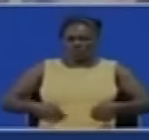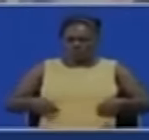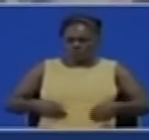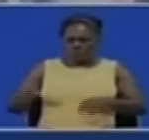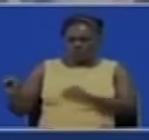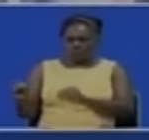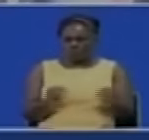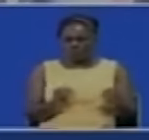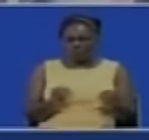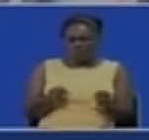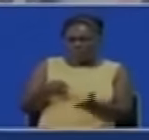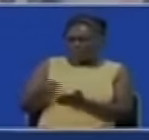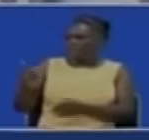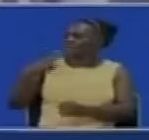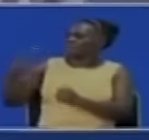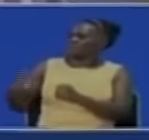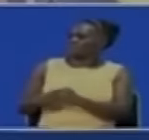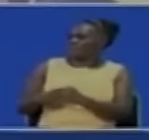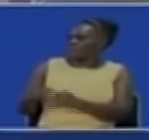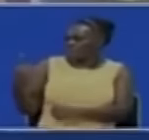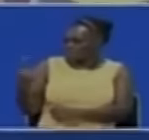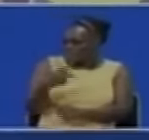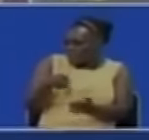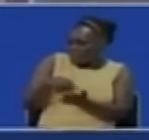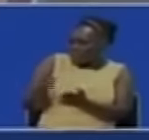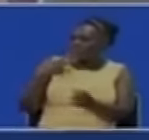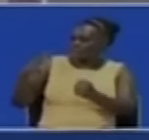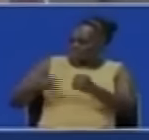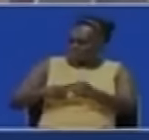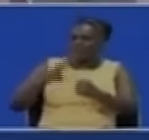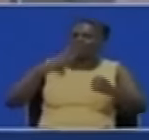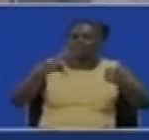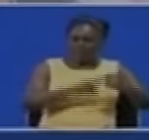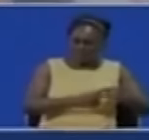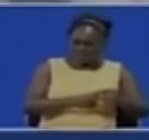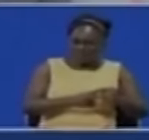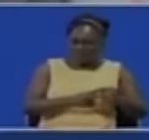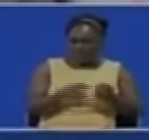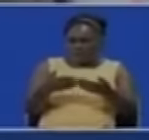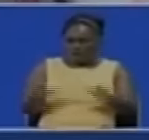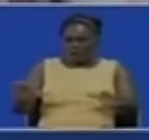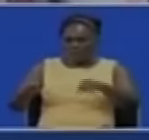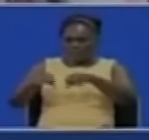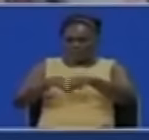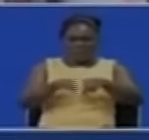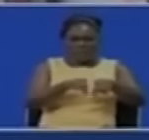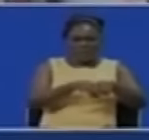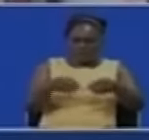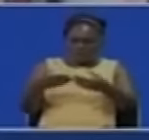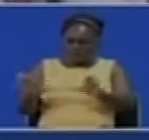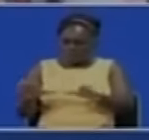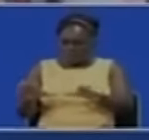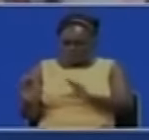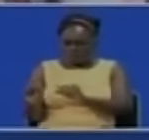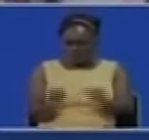mtaro wanatuambia tutoe shilingi 700. Kila mtu tunatoa shilingi 700 tunawapea wanatufungulia hii mtaro. Haya vile wanatufungulia